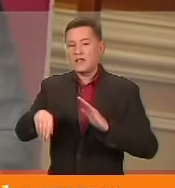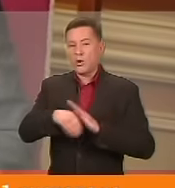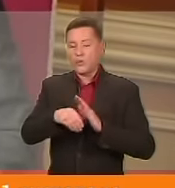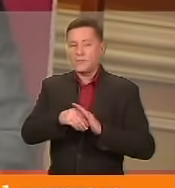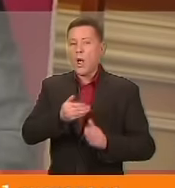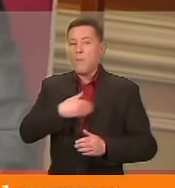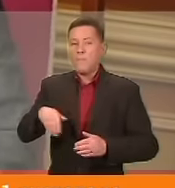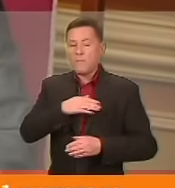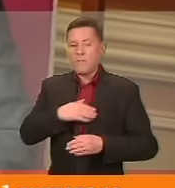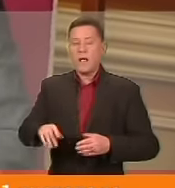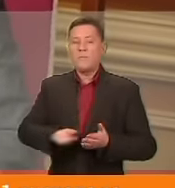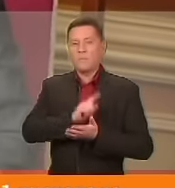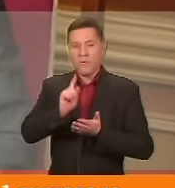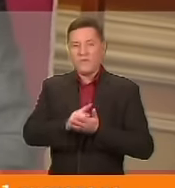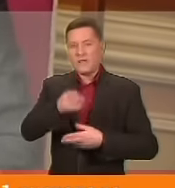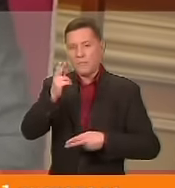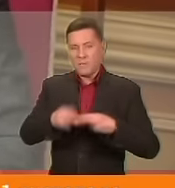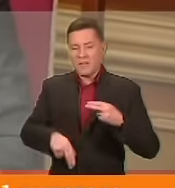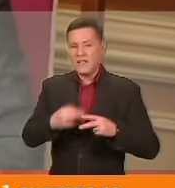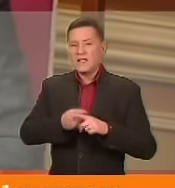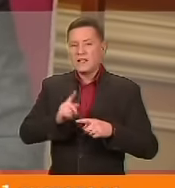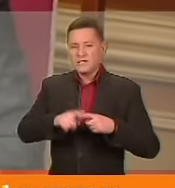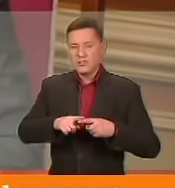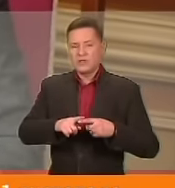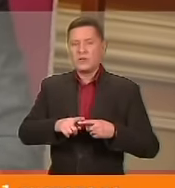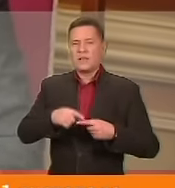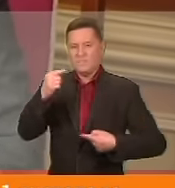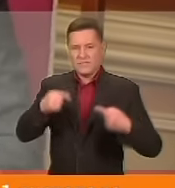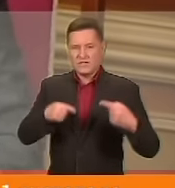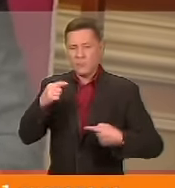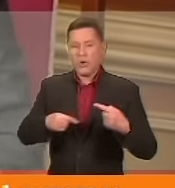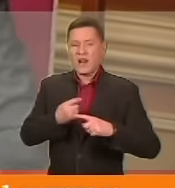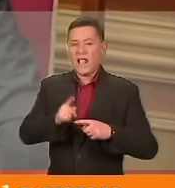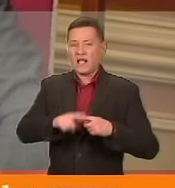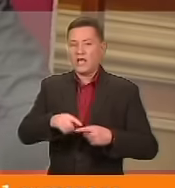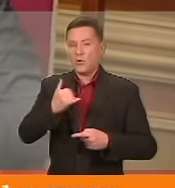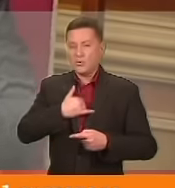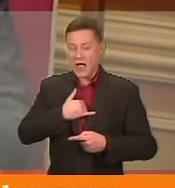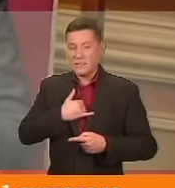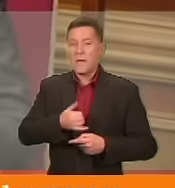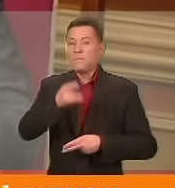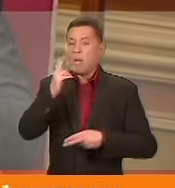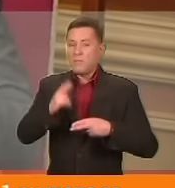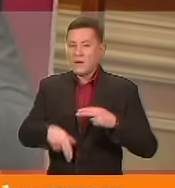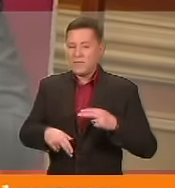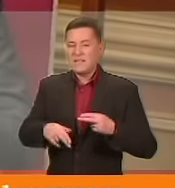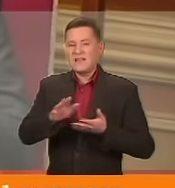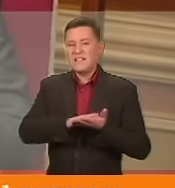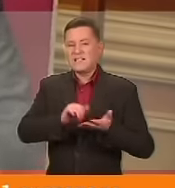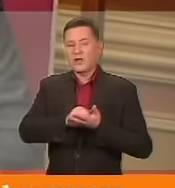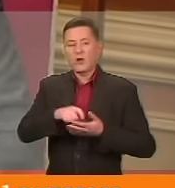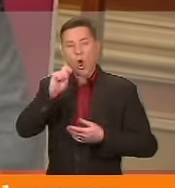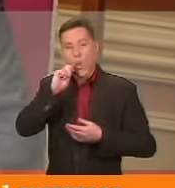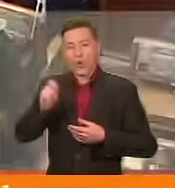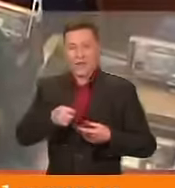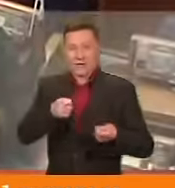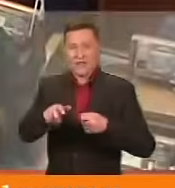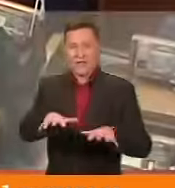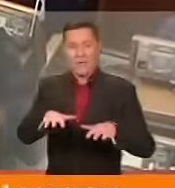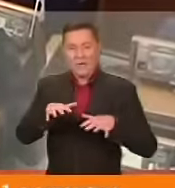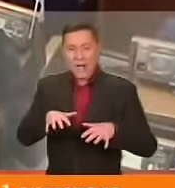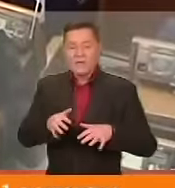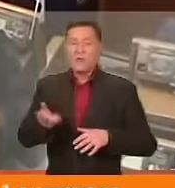ці п'ятихвилинки ненависті, які відбуваються в нас. Припинити самодискредитацію українського парламенту.